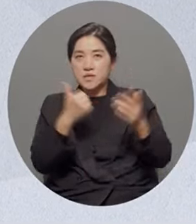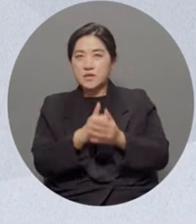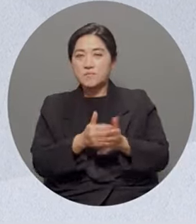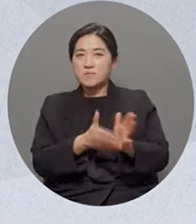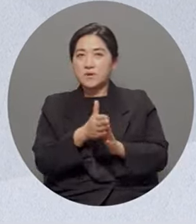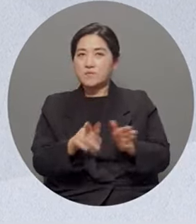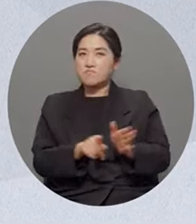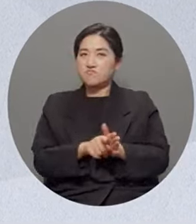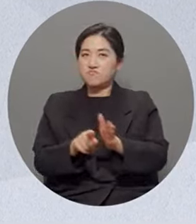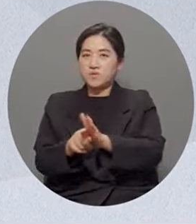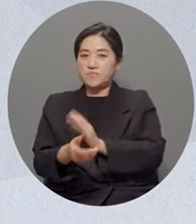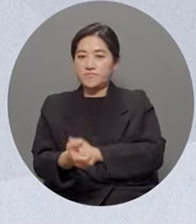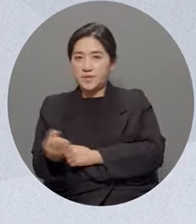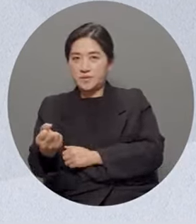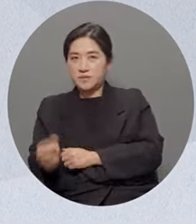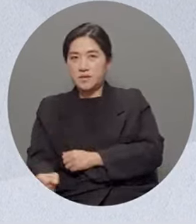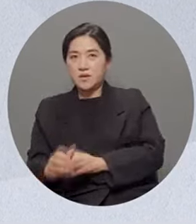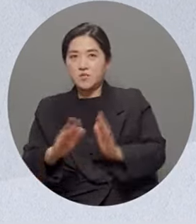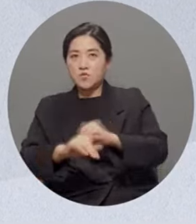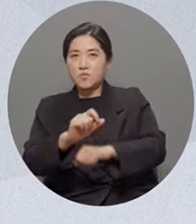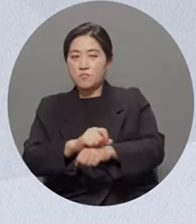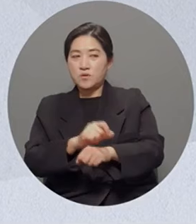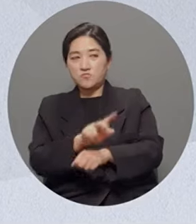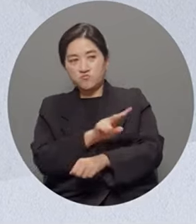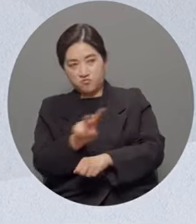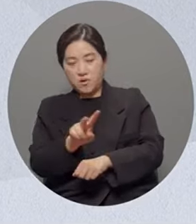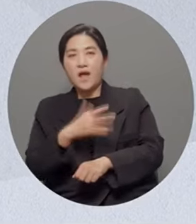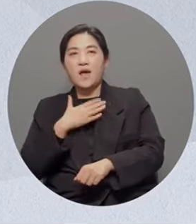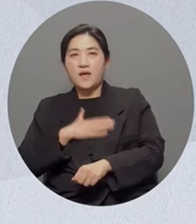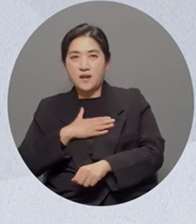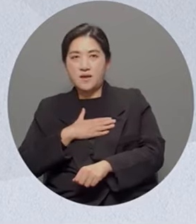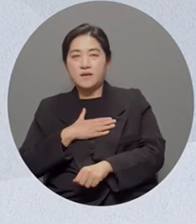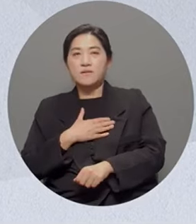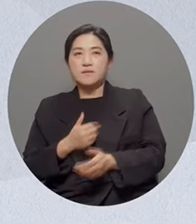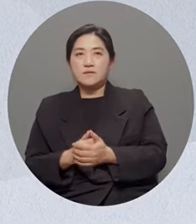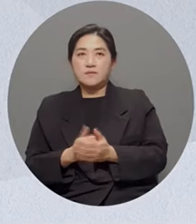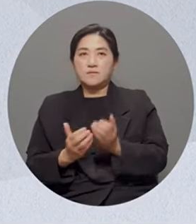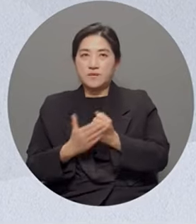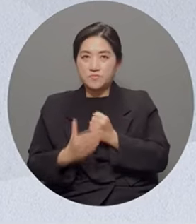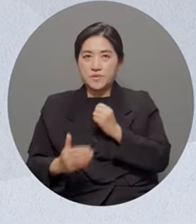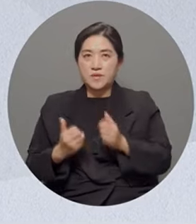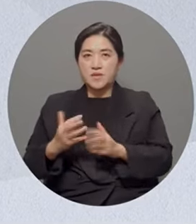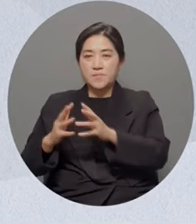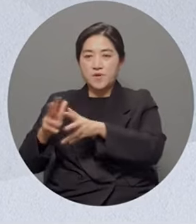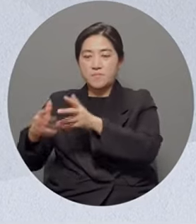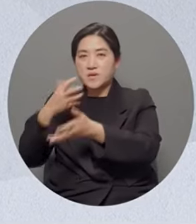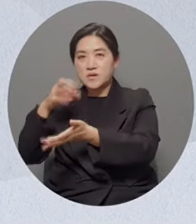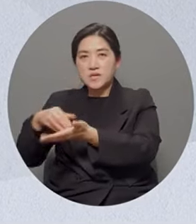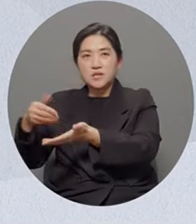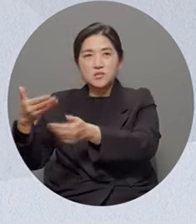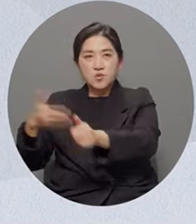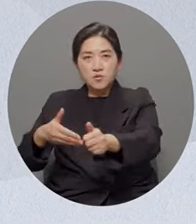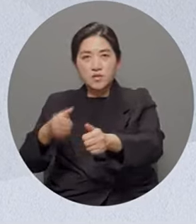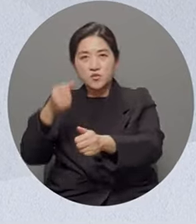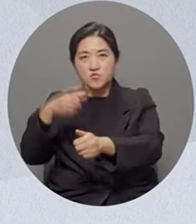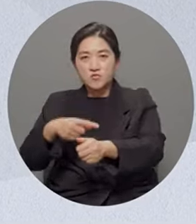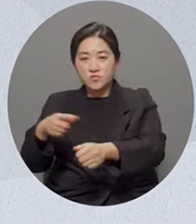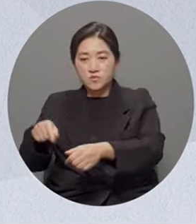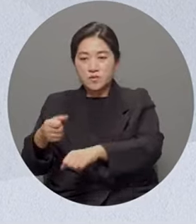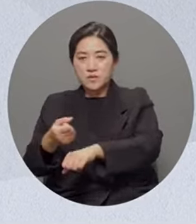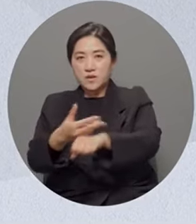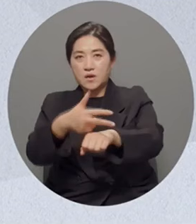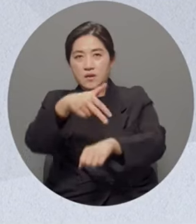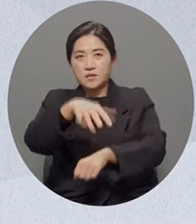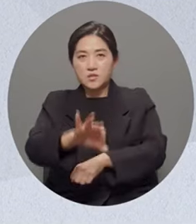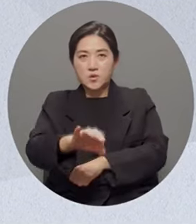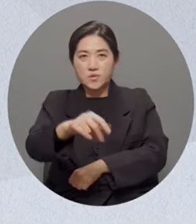두터운 신뢰를 얻었고 공무원들도 특수관계를 잘 알고 있었다며 개발업자의 인허가 청탁을 수차례 정진상